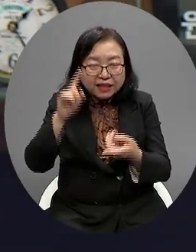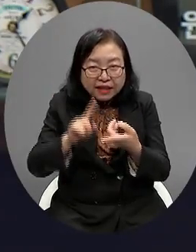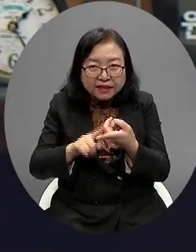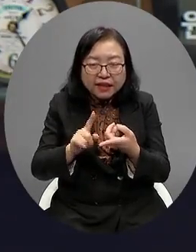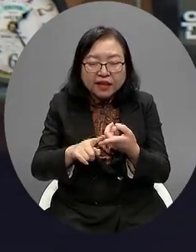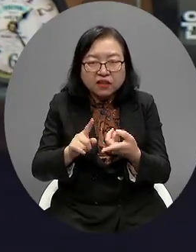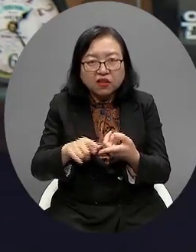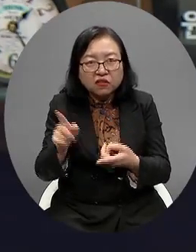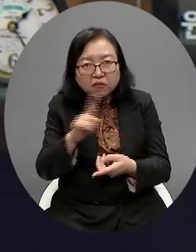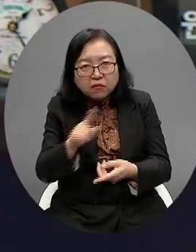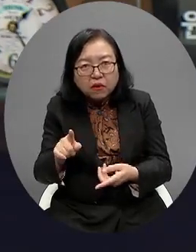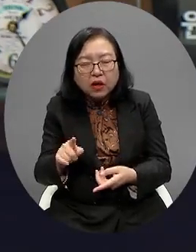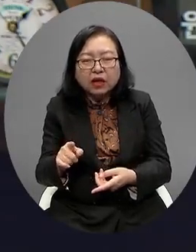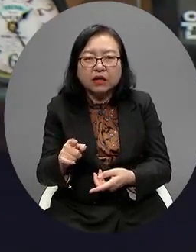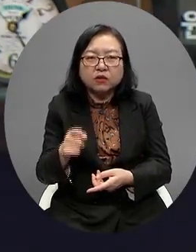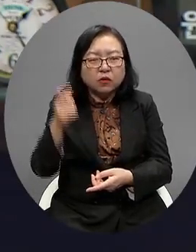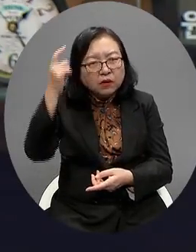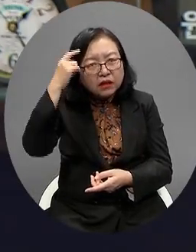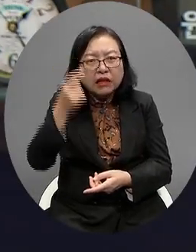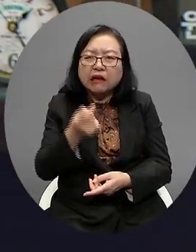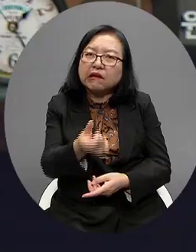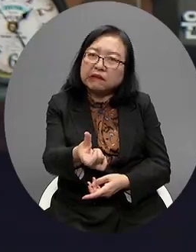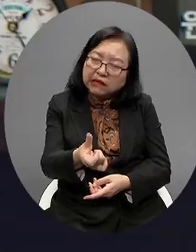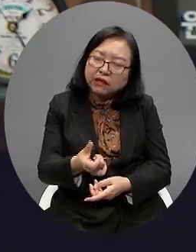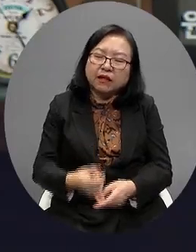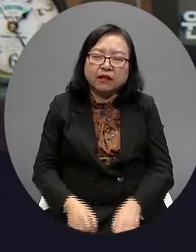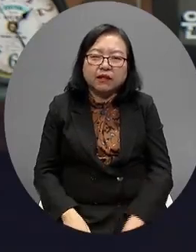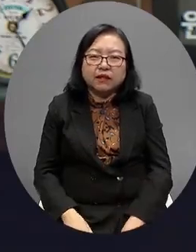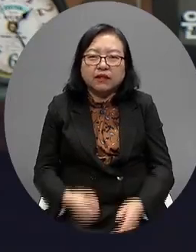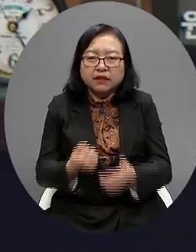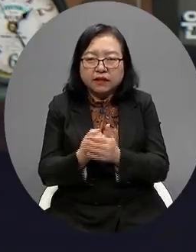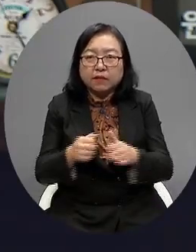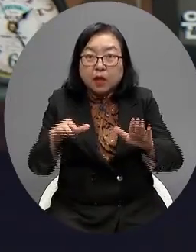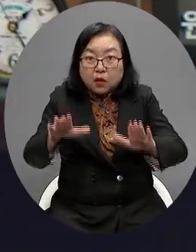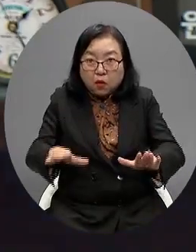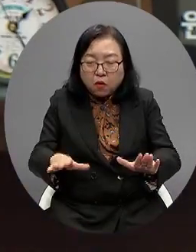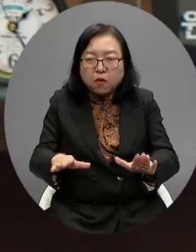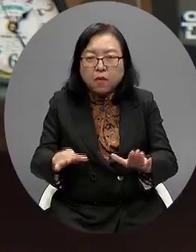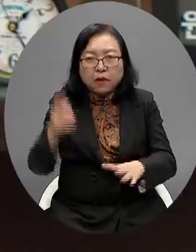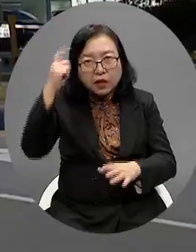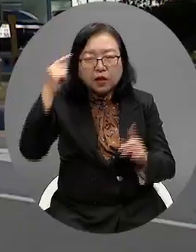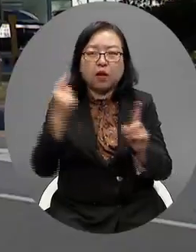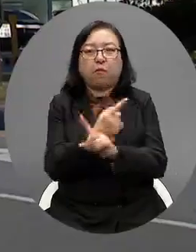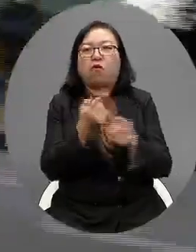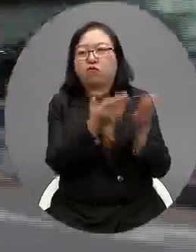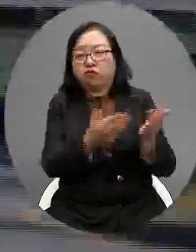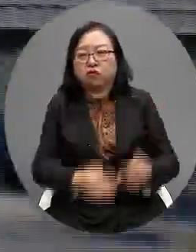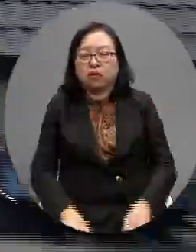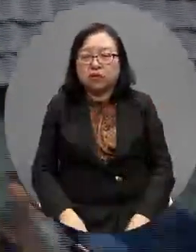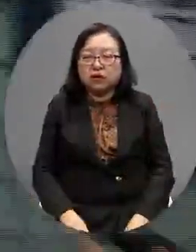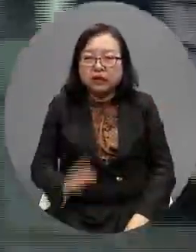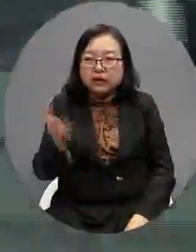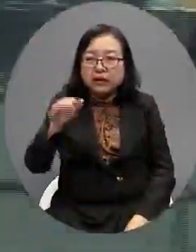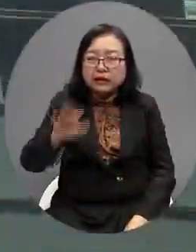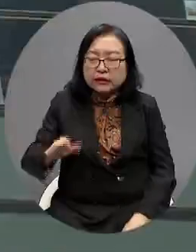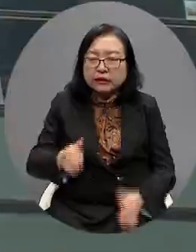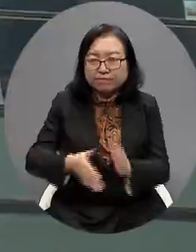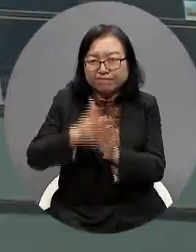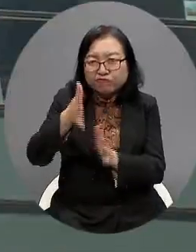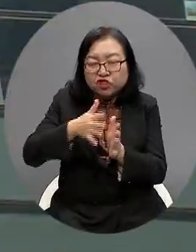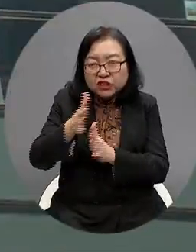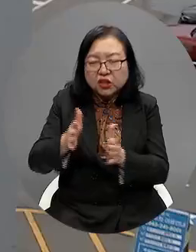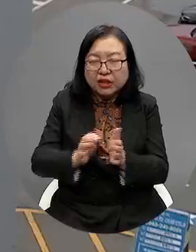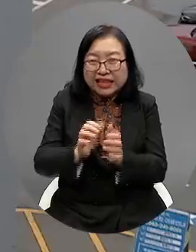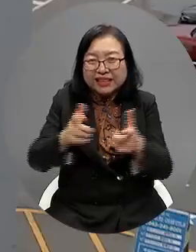그 인색했던 것 같아요. 많이 이제 인식을 좀 바꿀 수 있는 계기가 되지 않을까. 하지만 시설 투자를